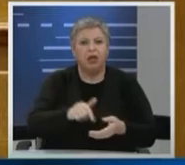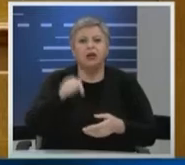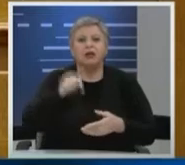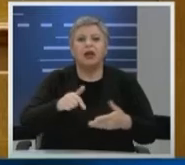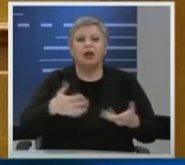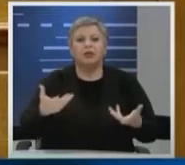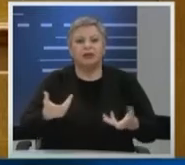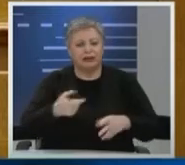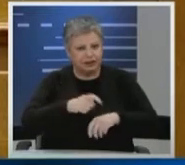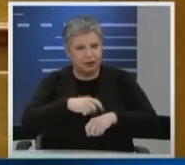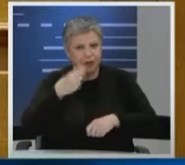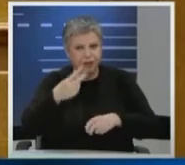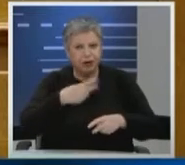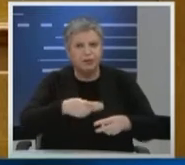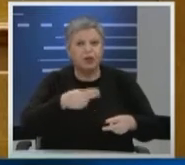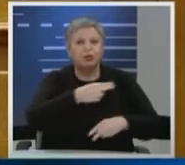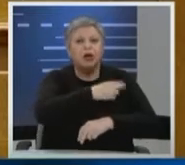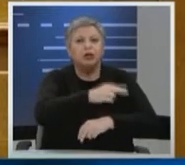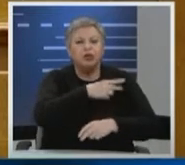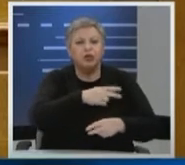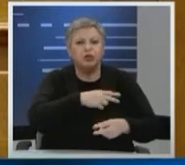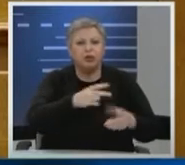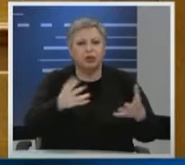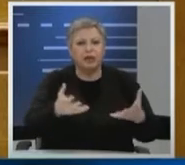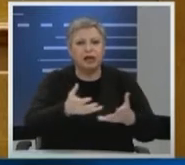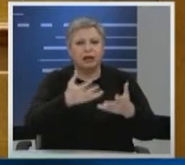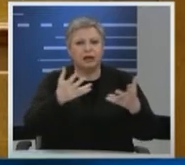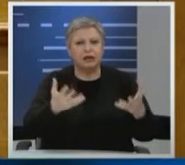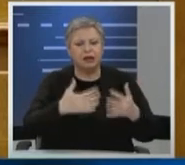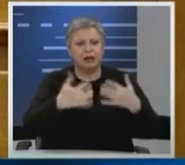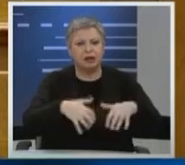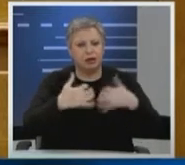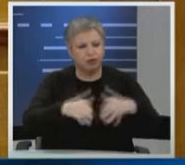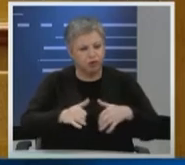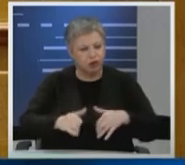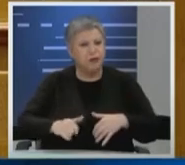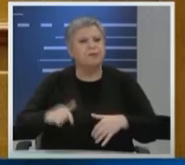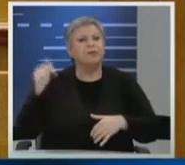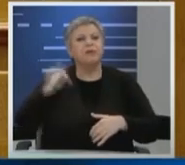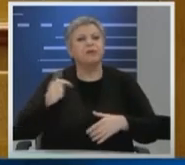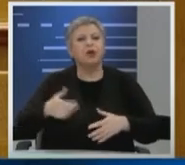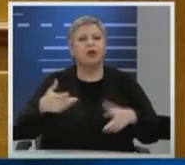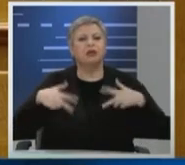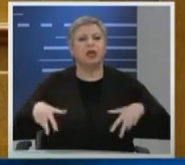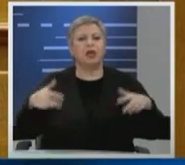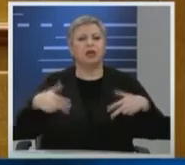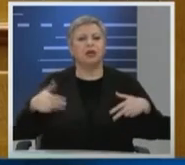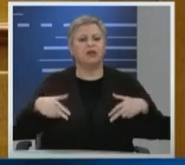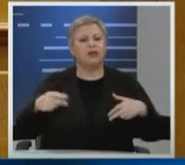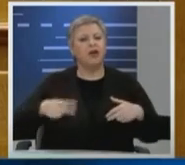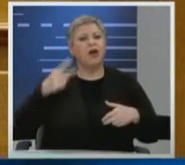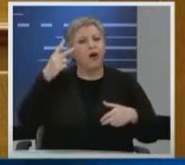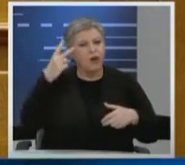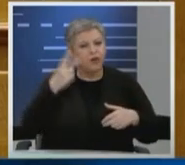όμως η κυβέρνηση, στη νέα εποχή, την εποχή μετά τα μνημόνια, εξακολουθεί να μειώνει ακόμη περισσότερο την